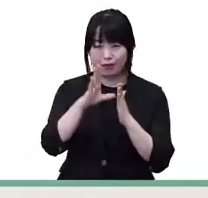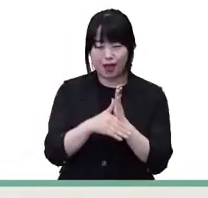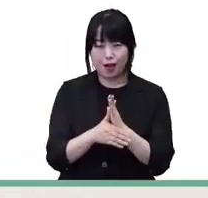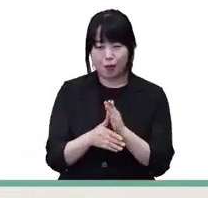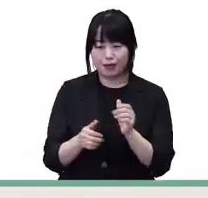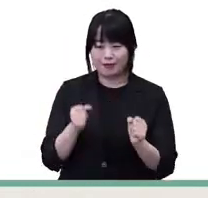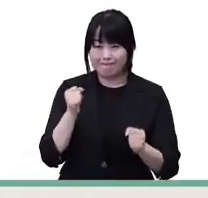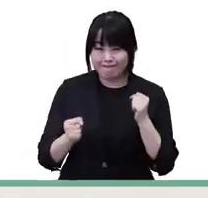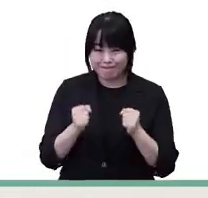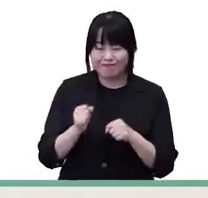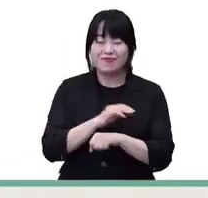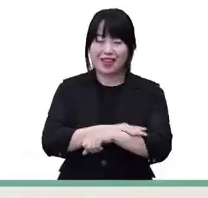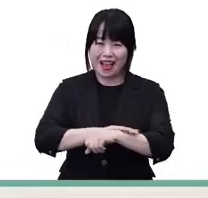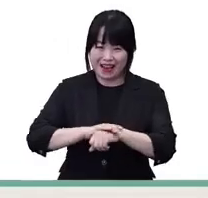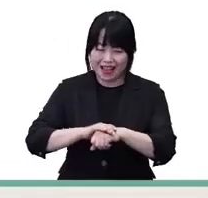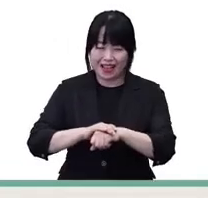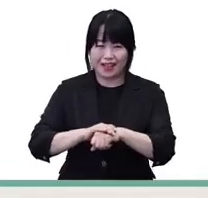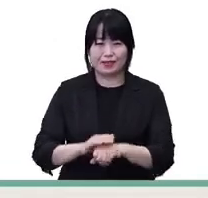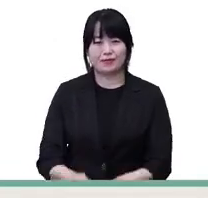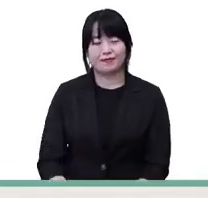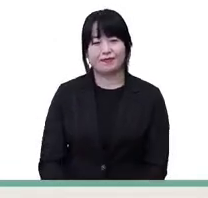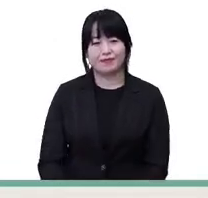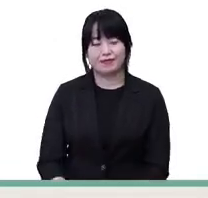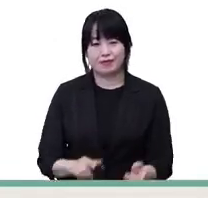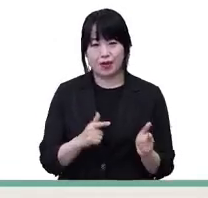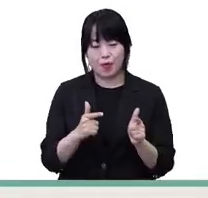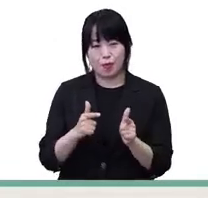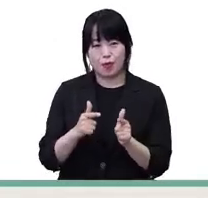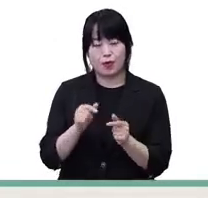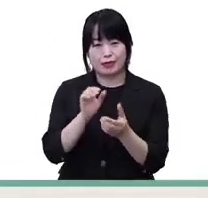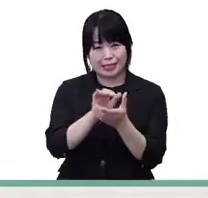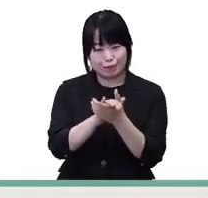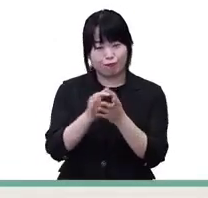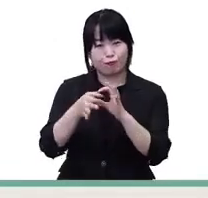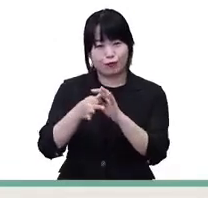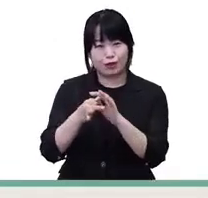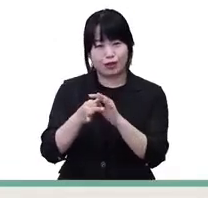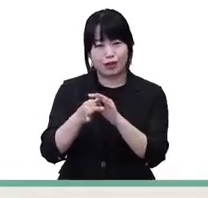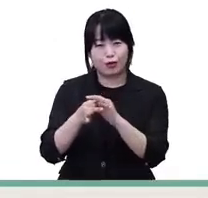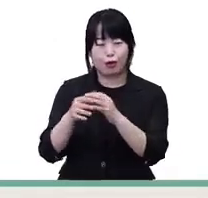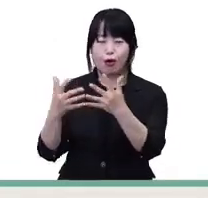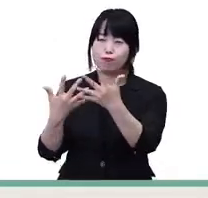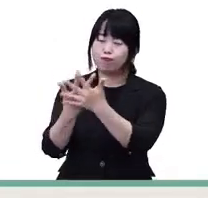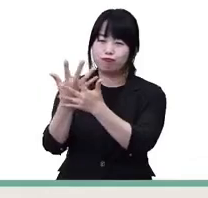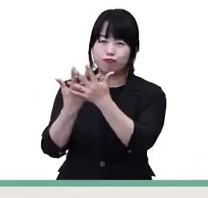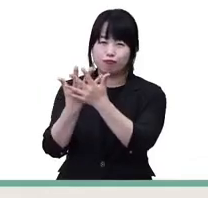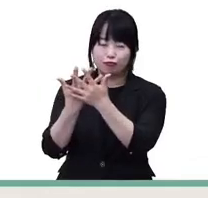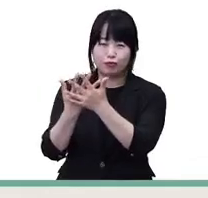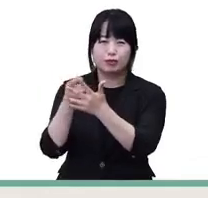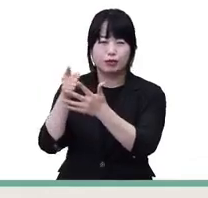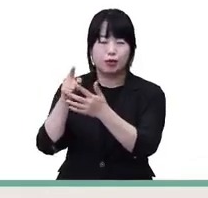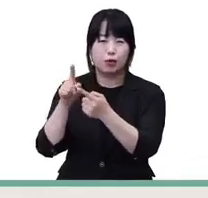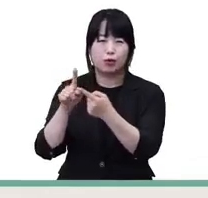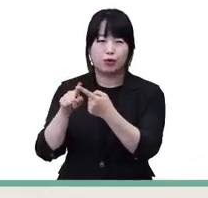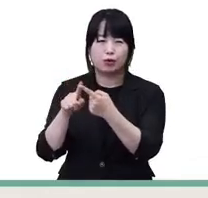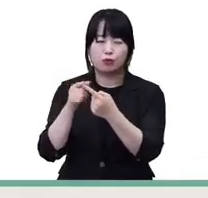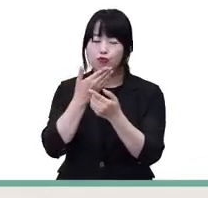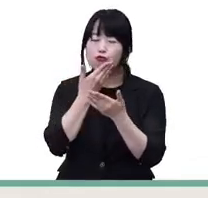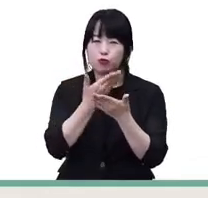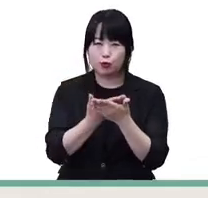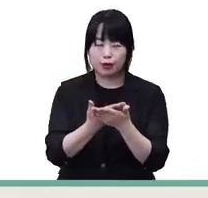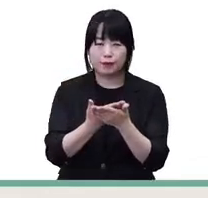가지고 있어요 라고 하다가 이 교우관계 등 추상적인 특성을 더 중요시하게 됩니다. 어떻게